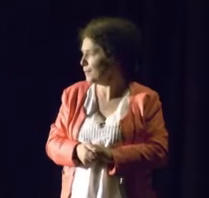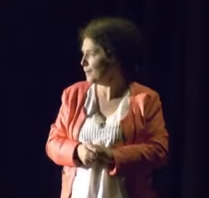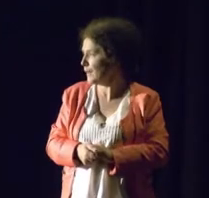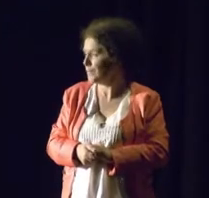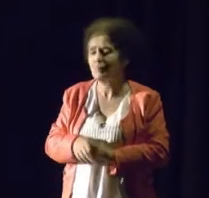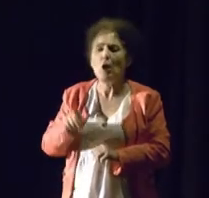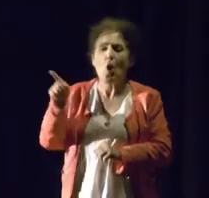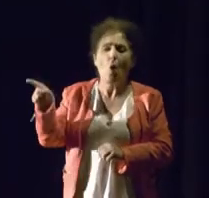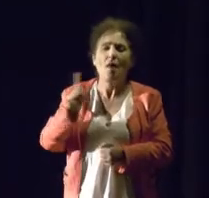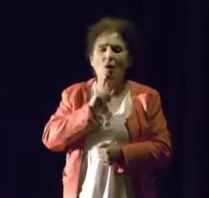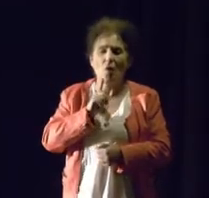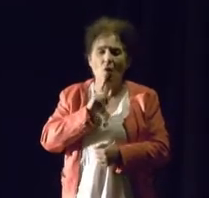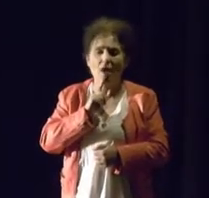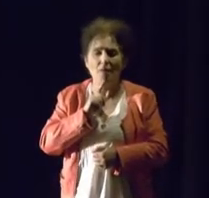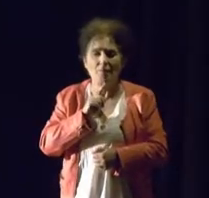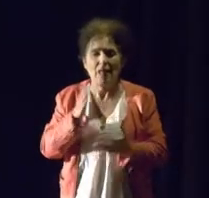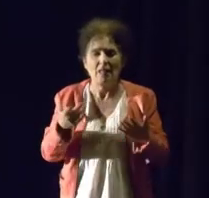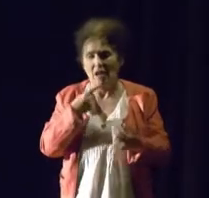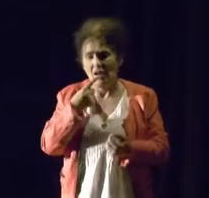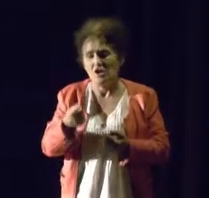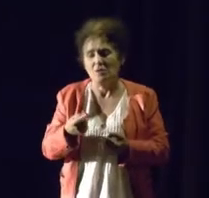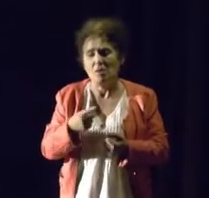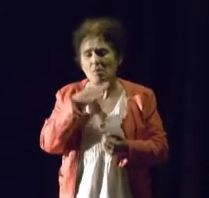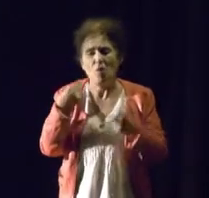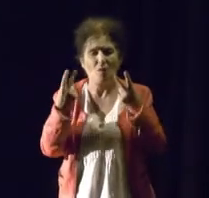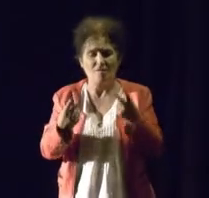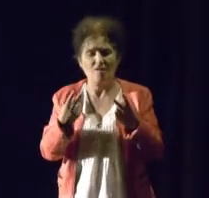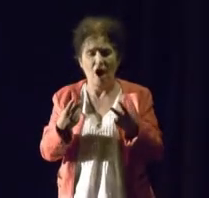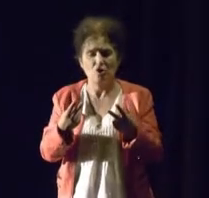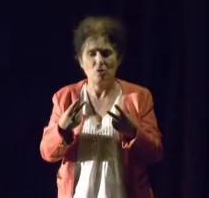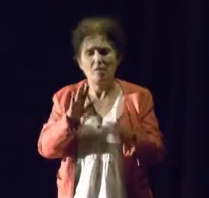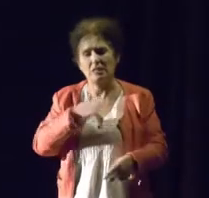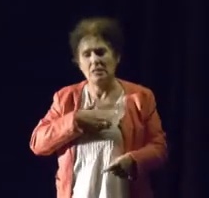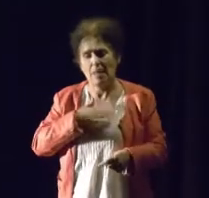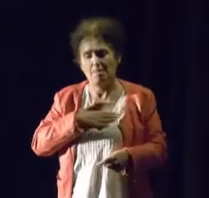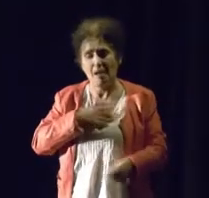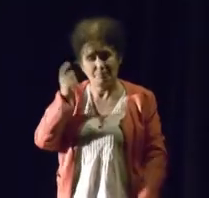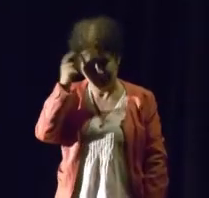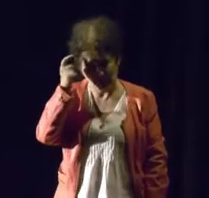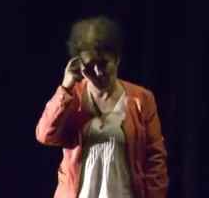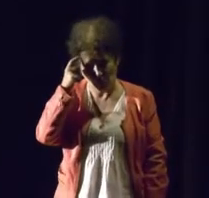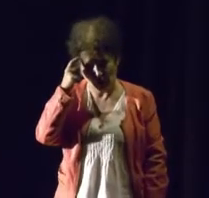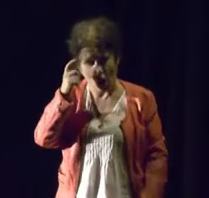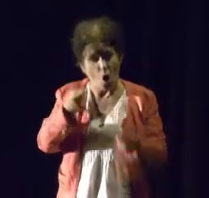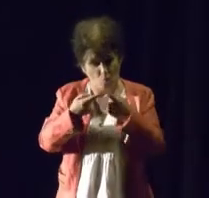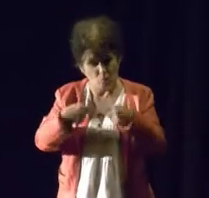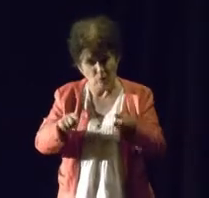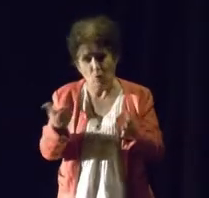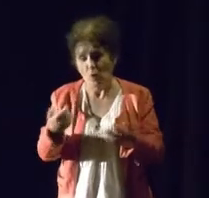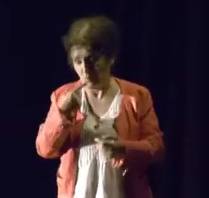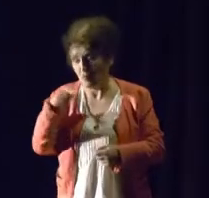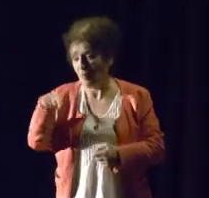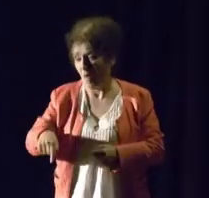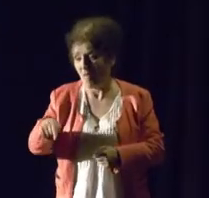она кое што, да речиме, е многу важно да се има на ум, посебно која зборуваме за